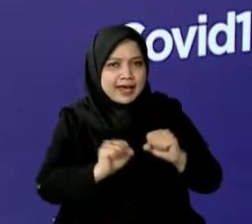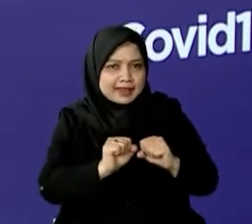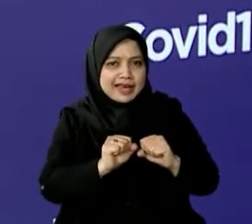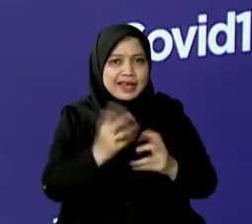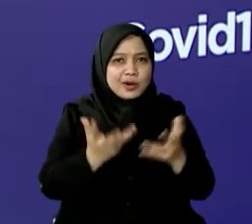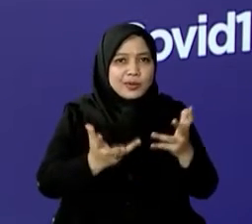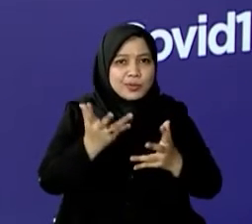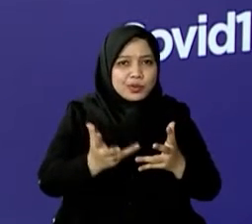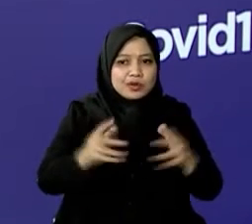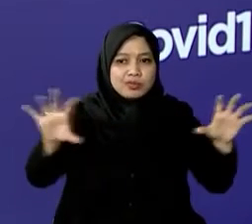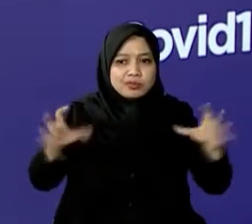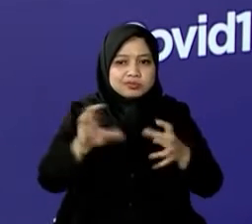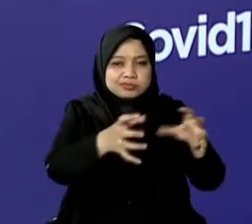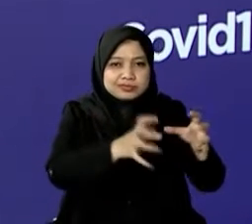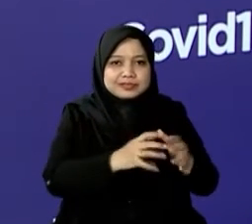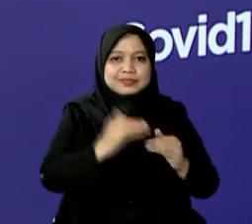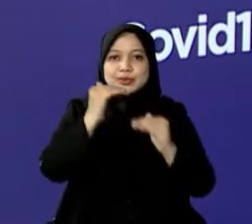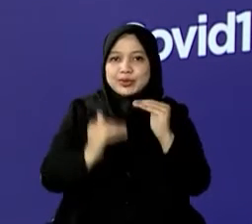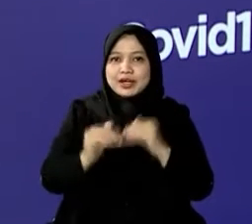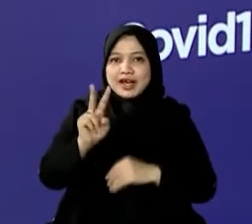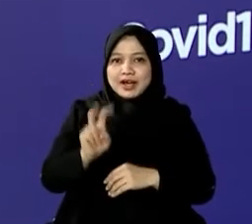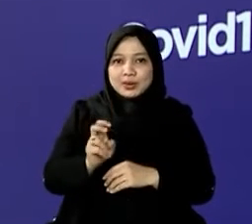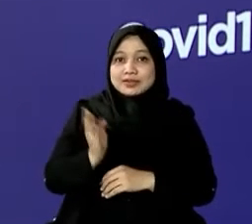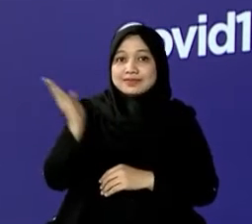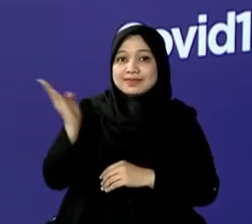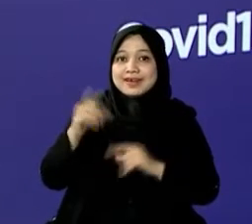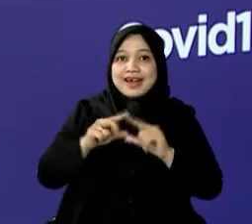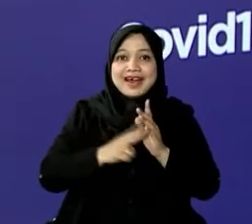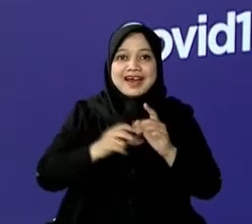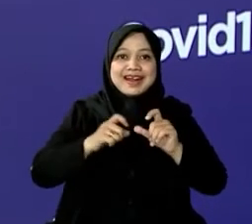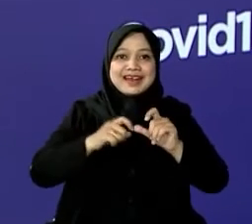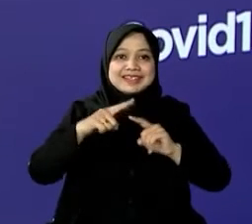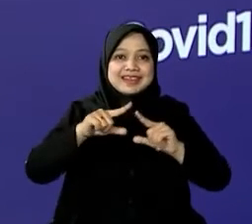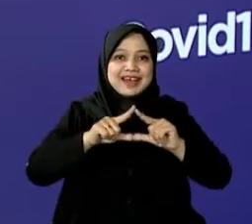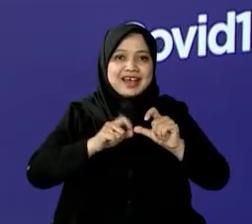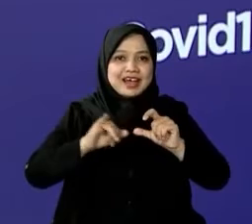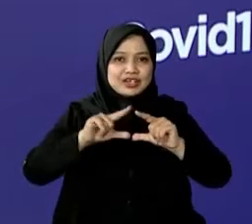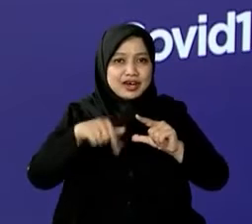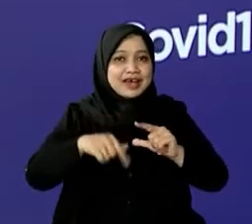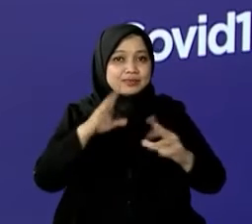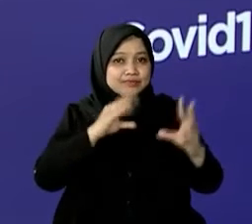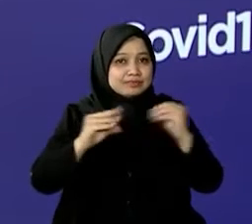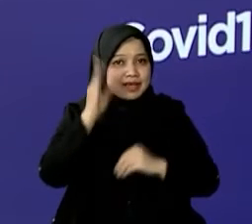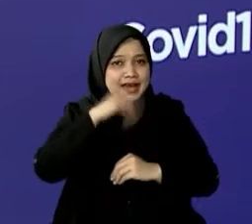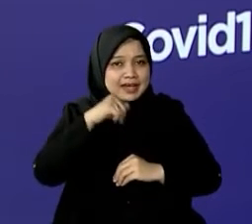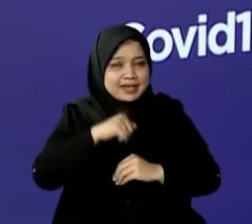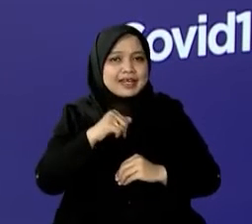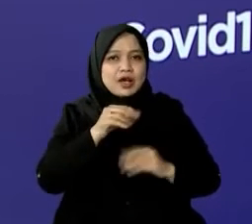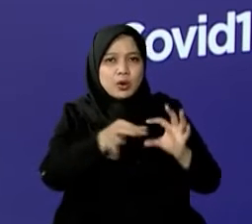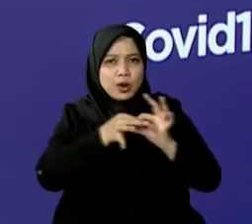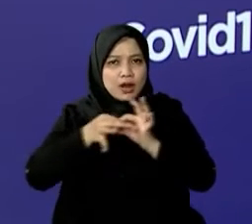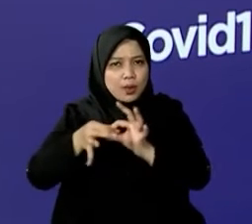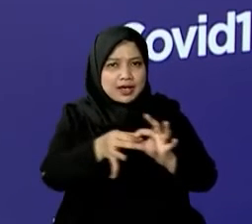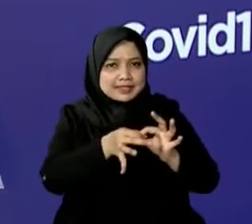untuk menimbulkan kerumunan dan senang sekali saya Anastasya Putri bisa menemani Anda dalam dialog dengan tema kolaborasi